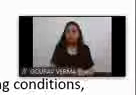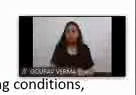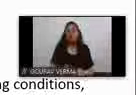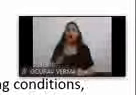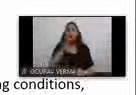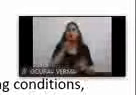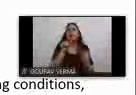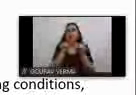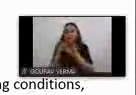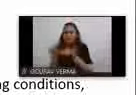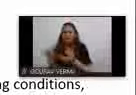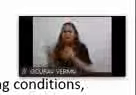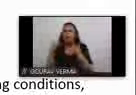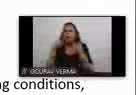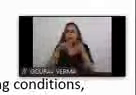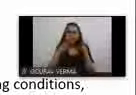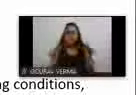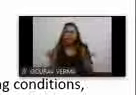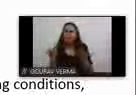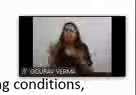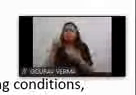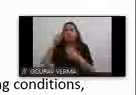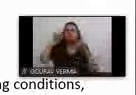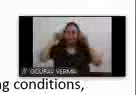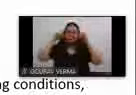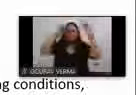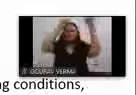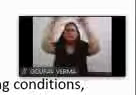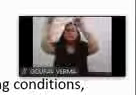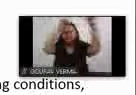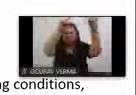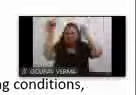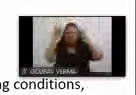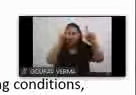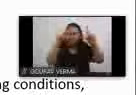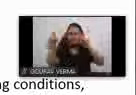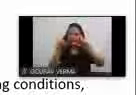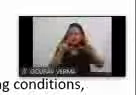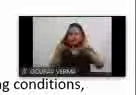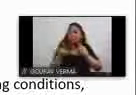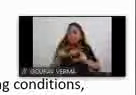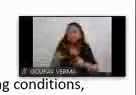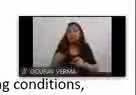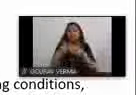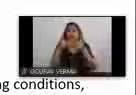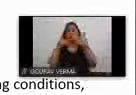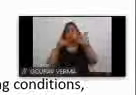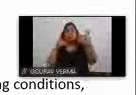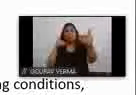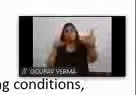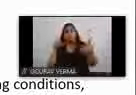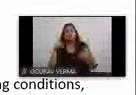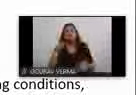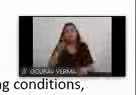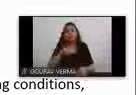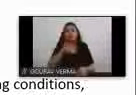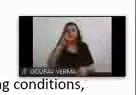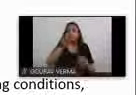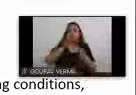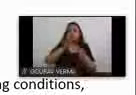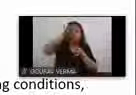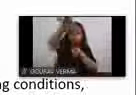hoga, pictures mein ho sakta hai. So बेटर आई में से जितना दूर हो सकते हैं वो 6 meters या 3 meters